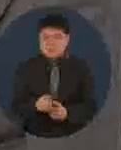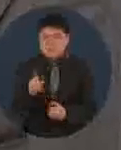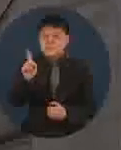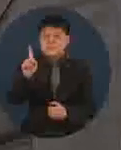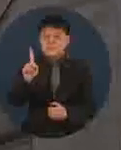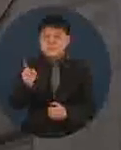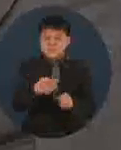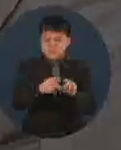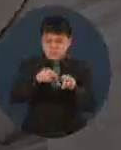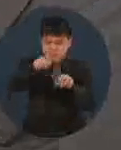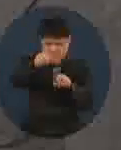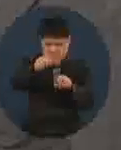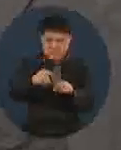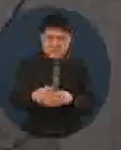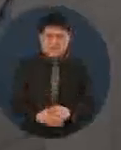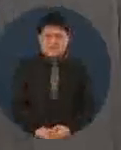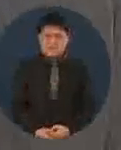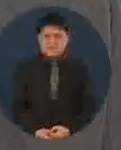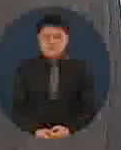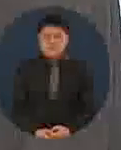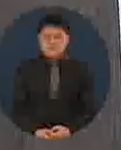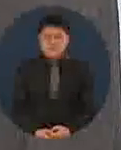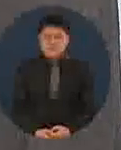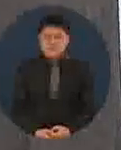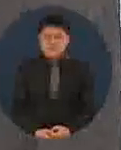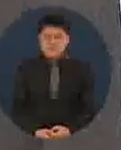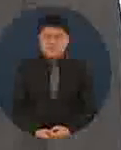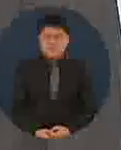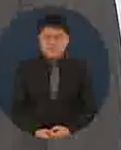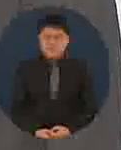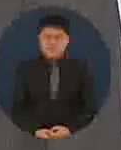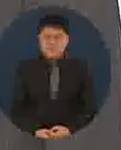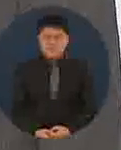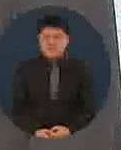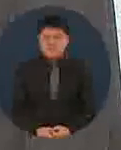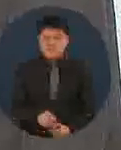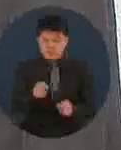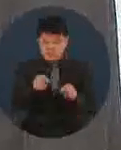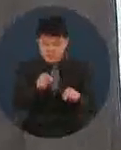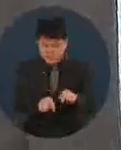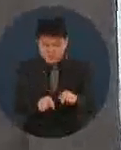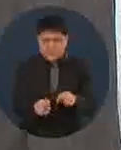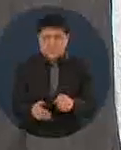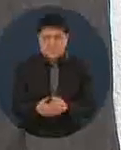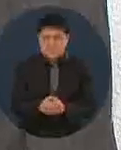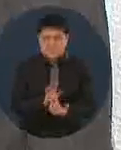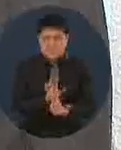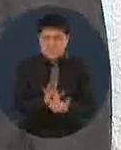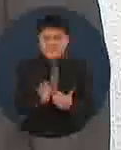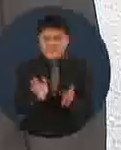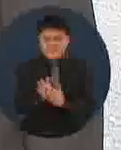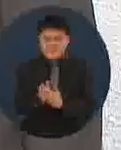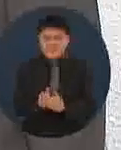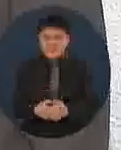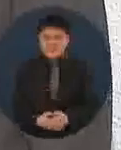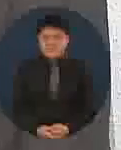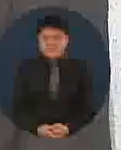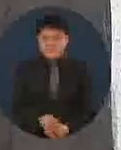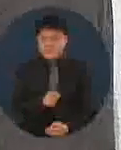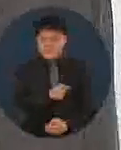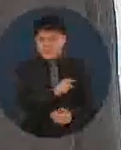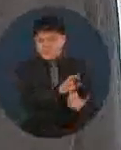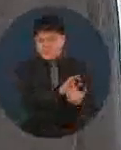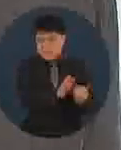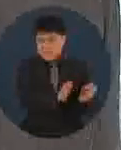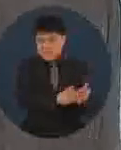아프니까 밀어서 행마를 했습니다만 한칸 껑충 뛰고 놓고 막고 예.